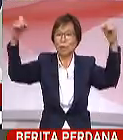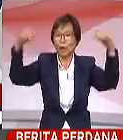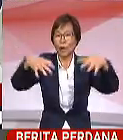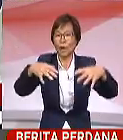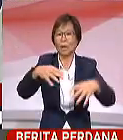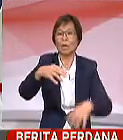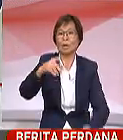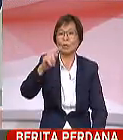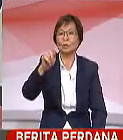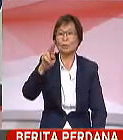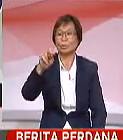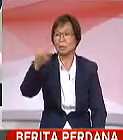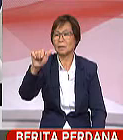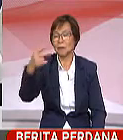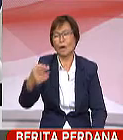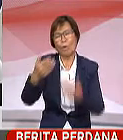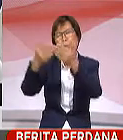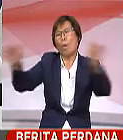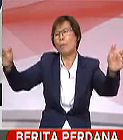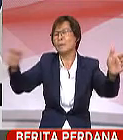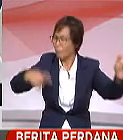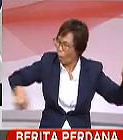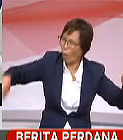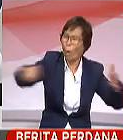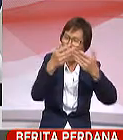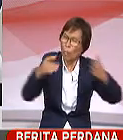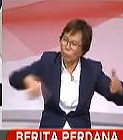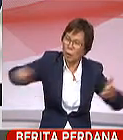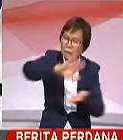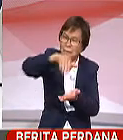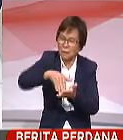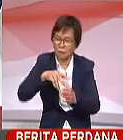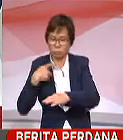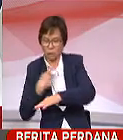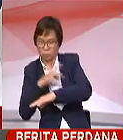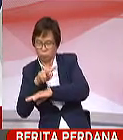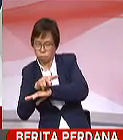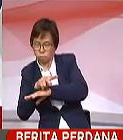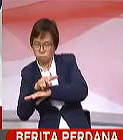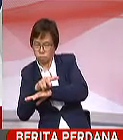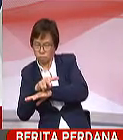Why don't we offer to the public a center yang kita pantau di mana they will get